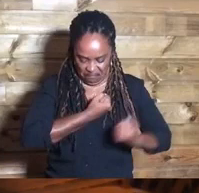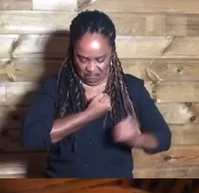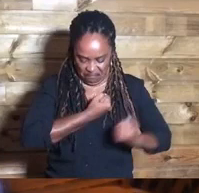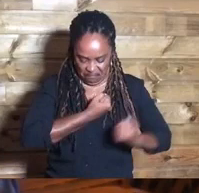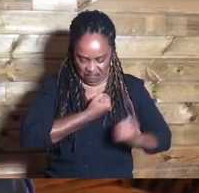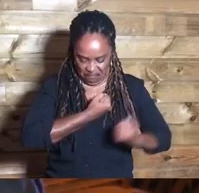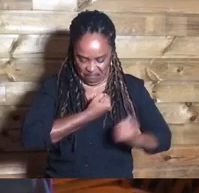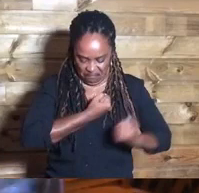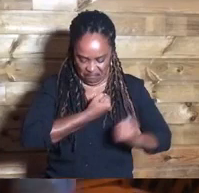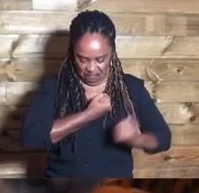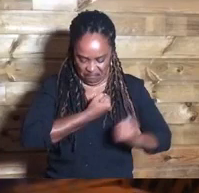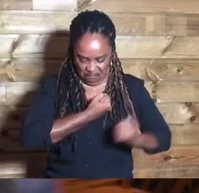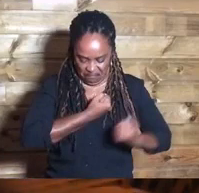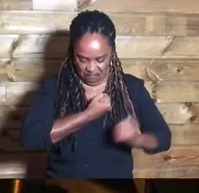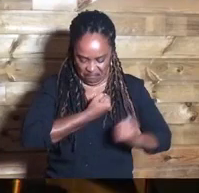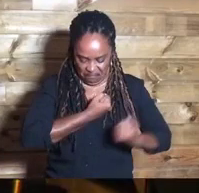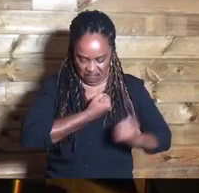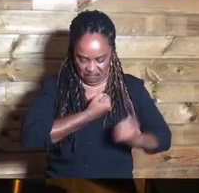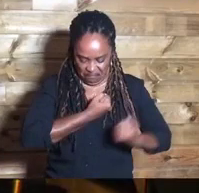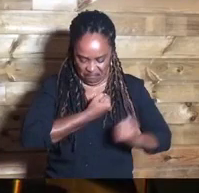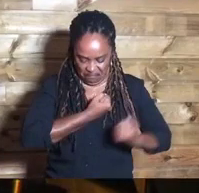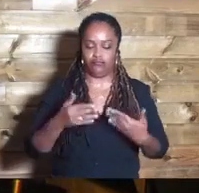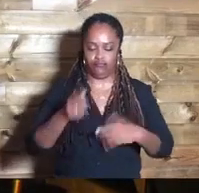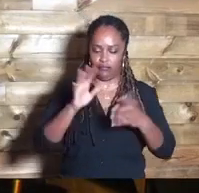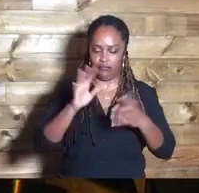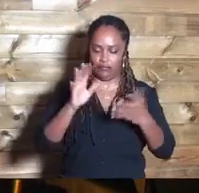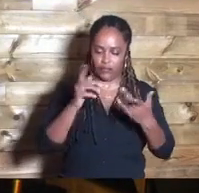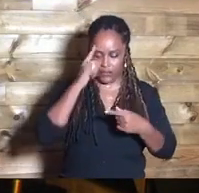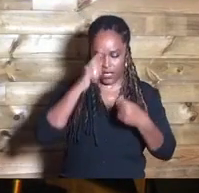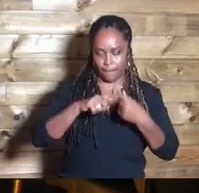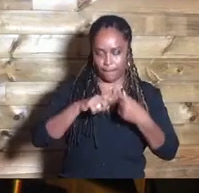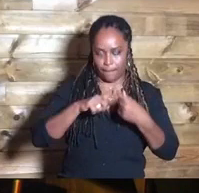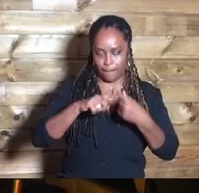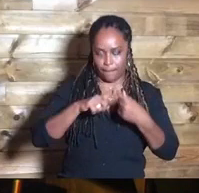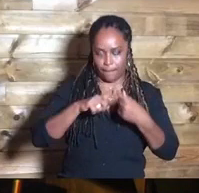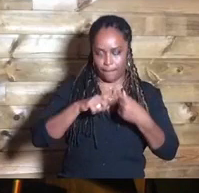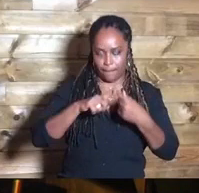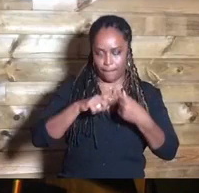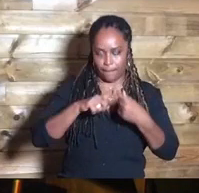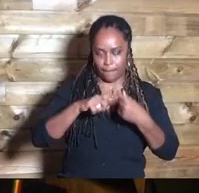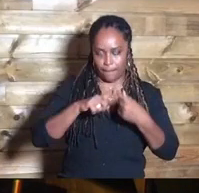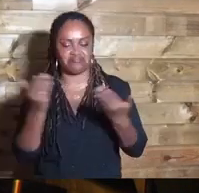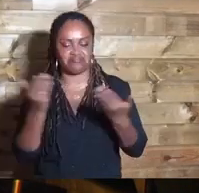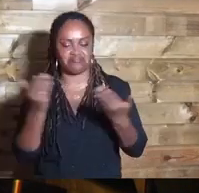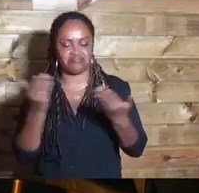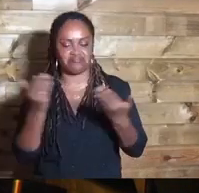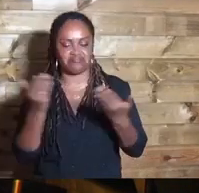Encore vous venez si la NG et si qu'on voit la cafette là, pour me dire les camarades, vraiment,